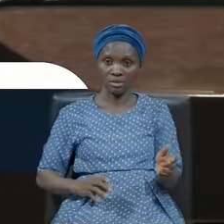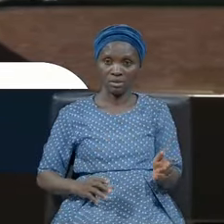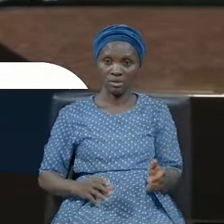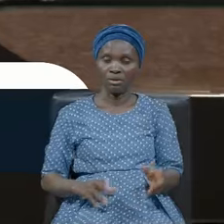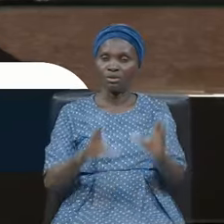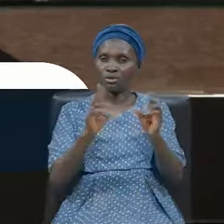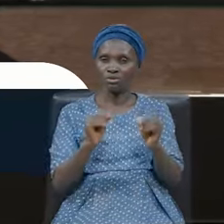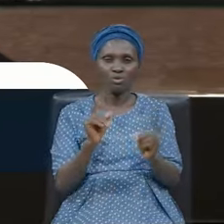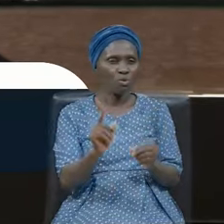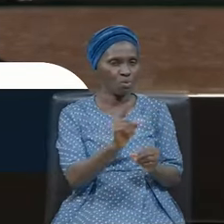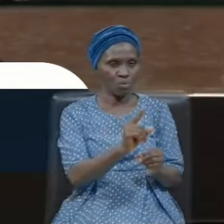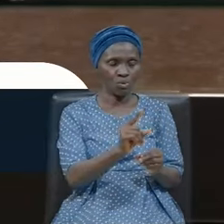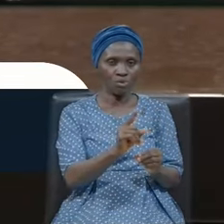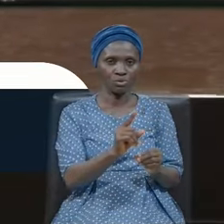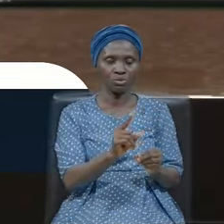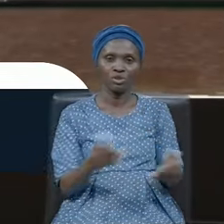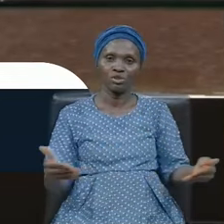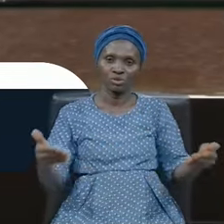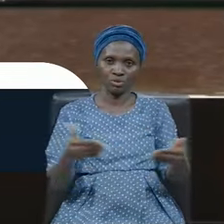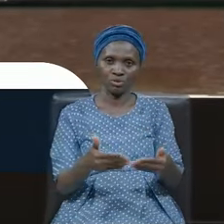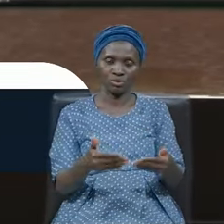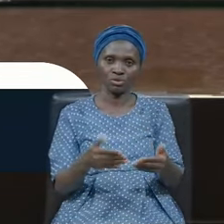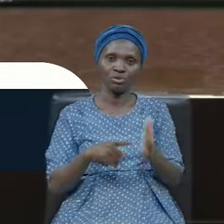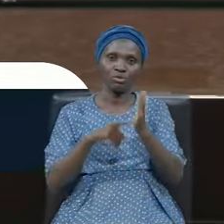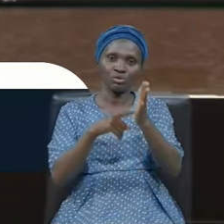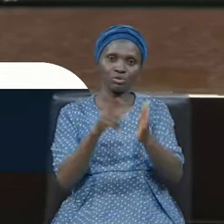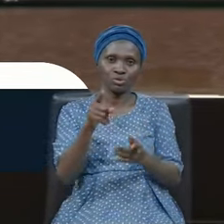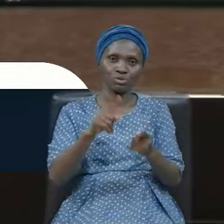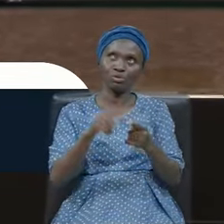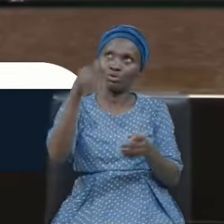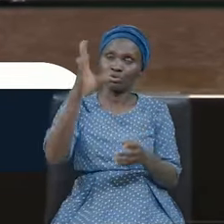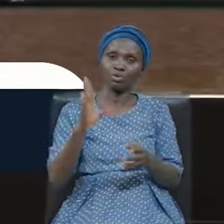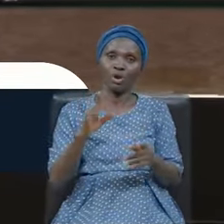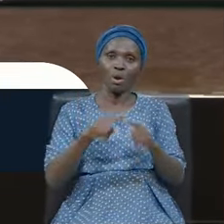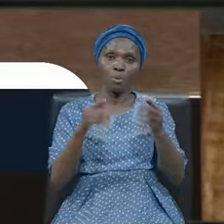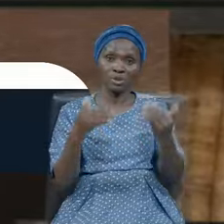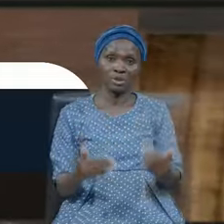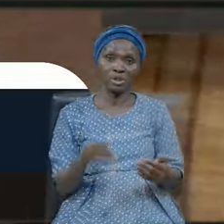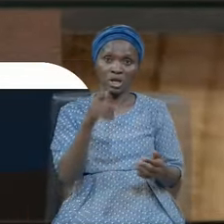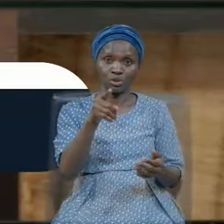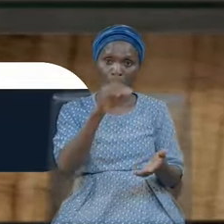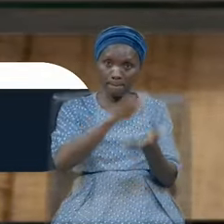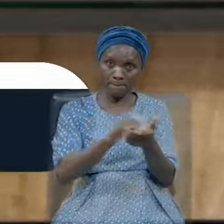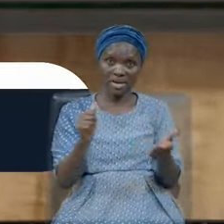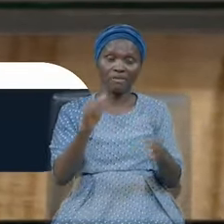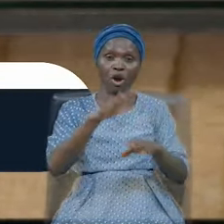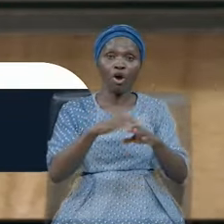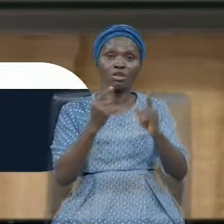aucune œuvre ne pouvait vous recommander à Dieu. Maintenant, vous croyez au Seigneur Jésus-Christ comme vous croyez au